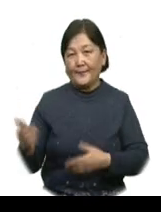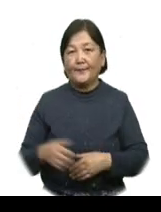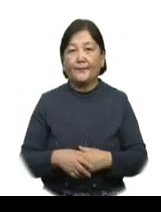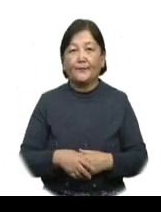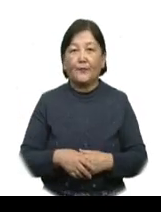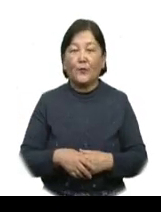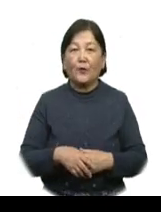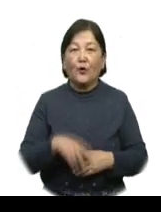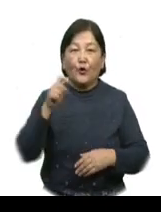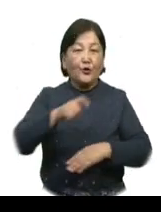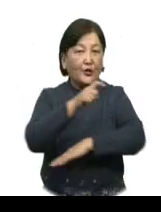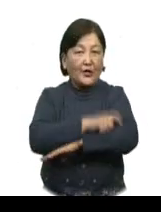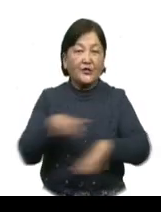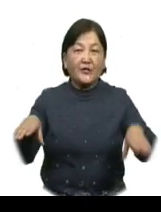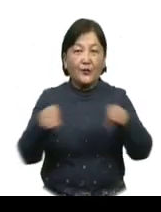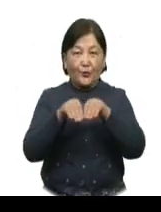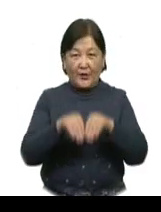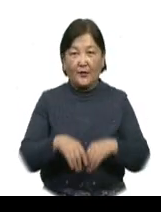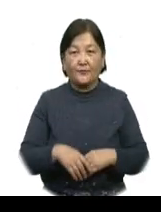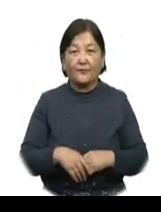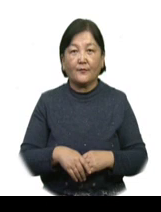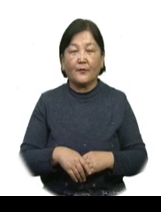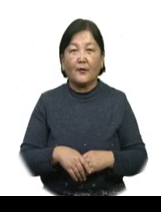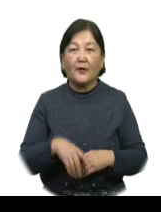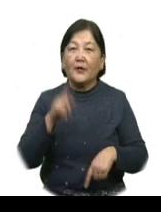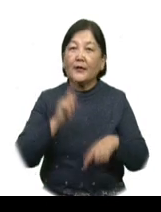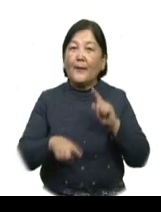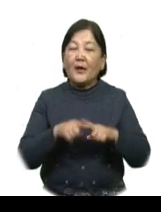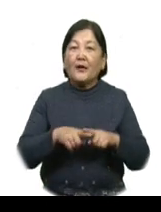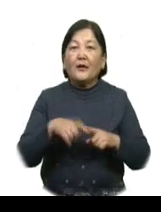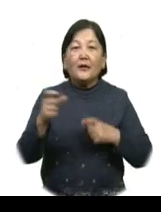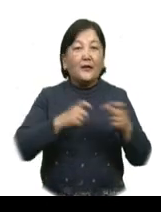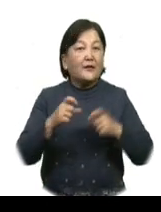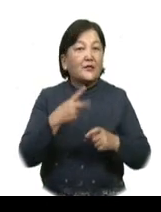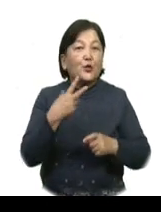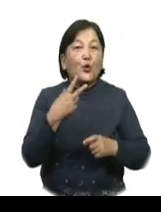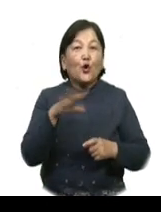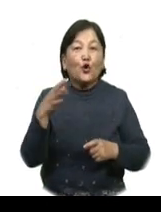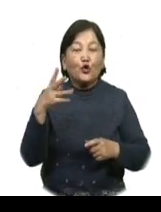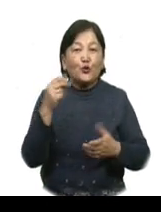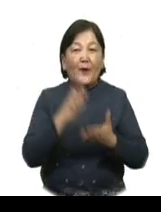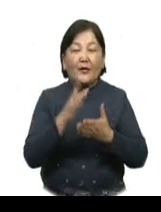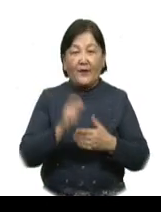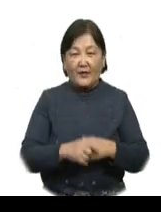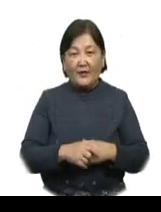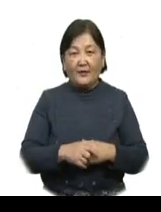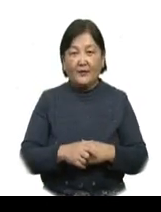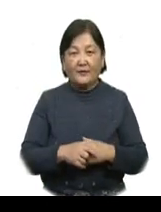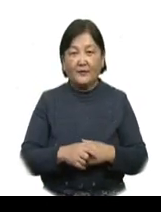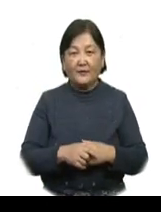тэгвэл өнөөдрийнхэн хичээлийг бүгдээрээ дүгнэе. За ямар эдийн засгийн үр ашгийг нэмэгдүүлэхийн тулд хамгийн эхлээд бид